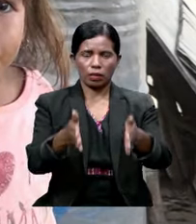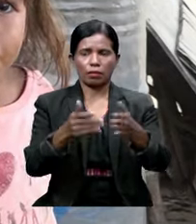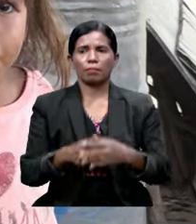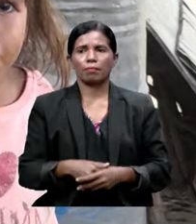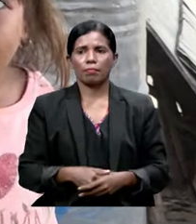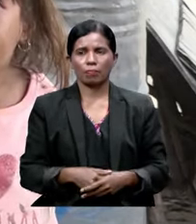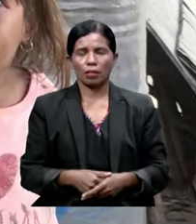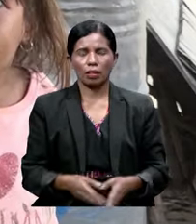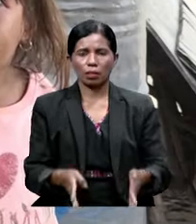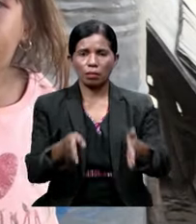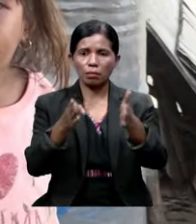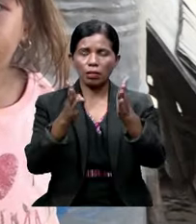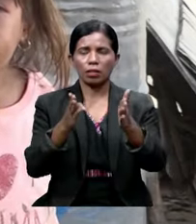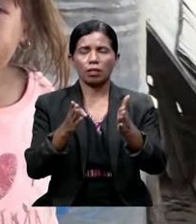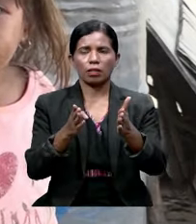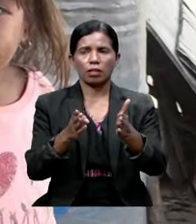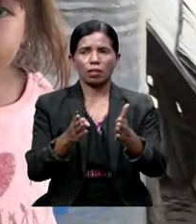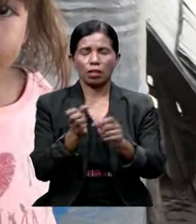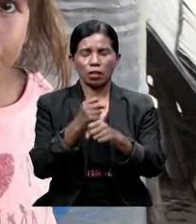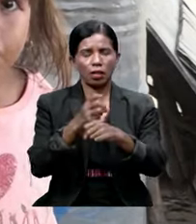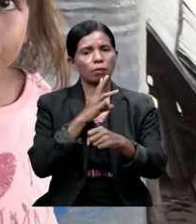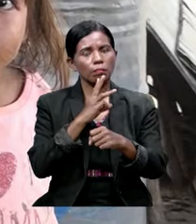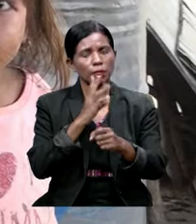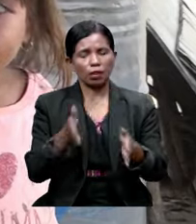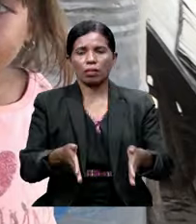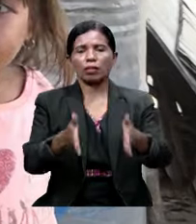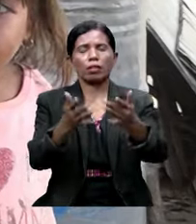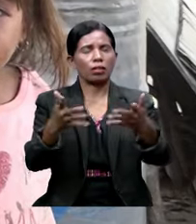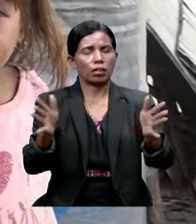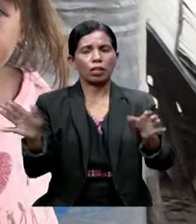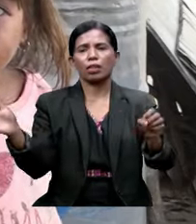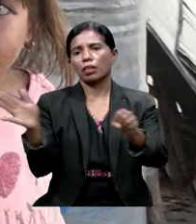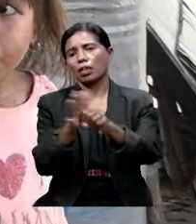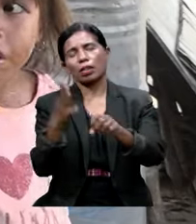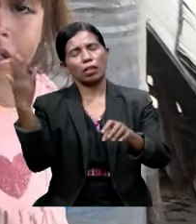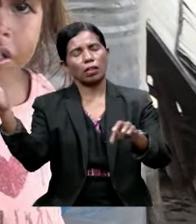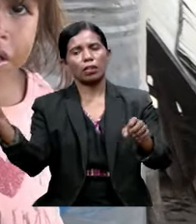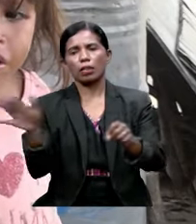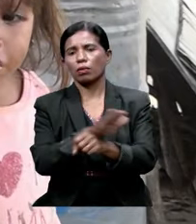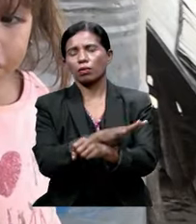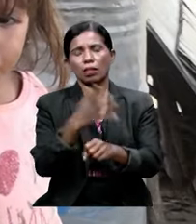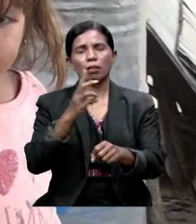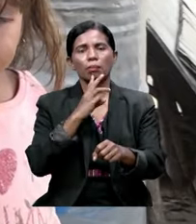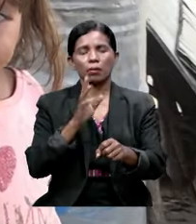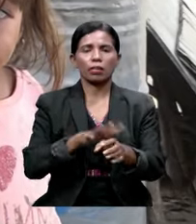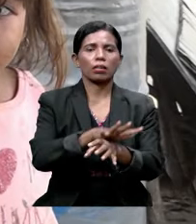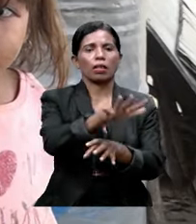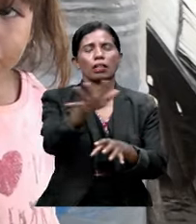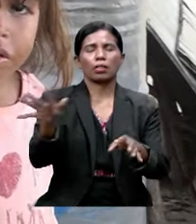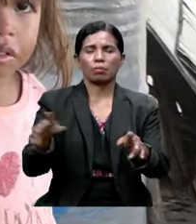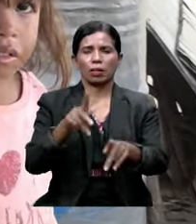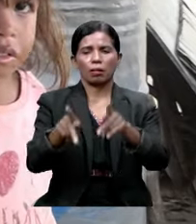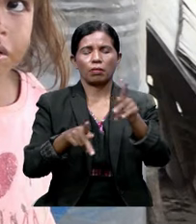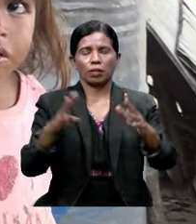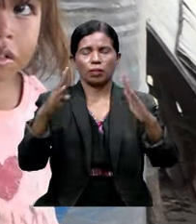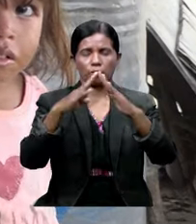Sen paletan ini nih mak halap per bejalan lah ya. Memang main interpiri nih pak, bener tamu tuh main mau.